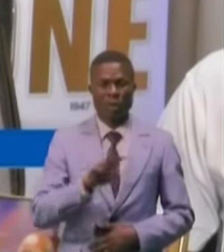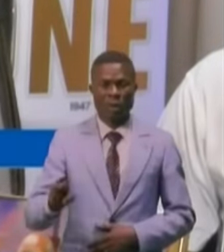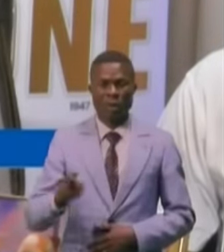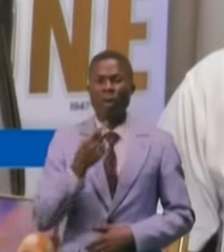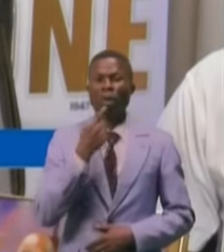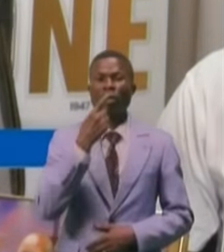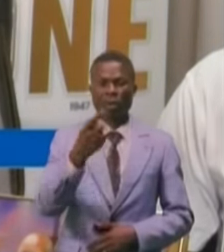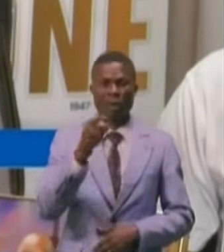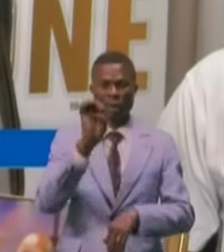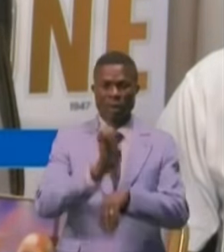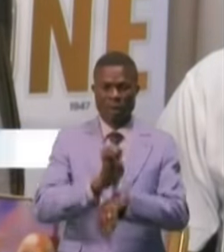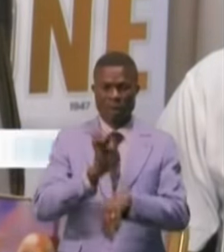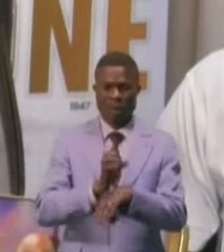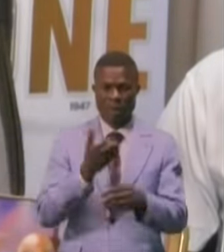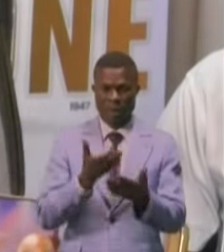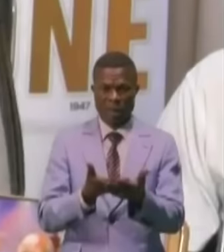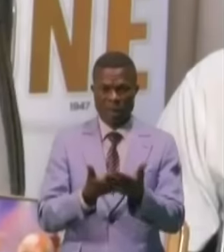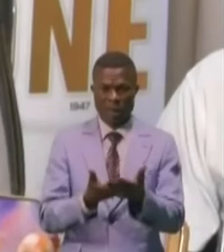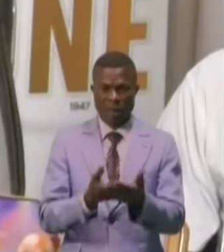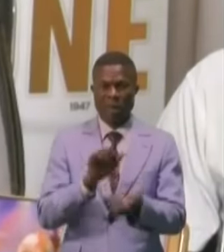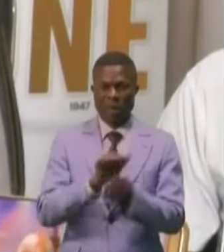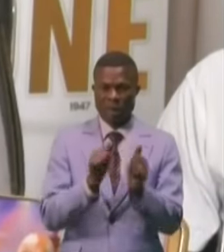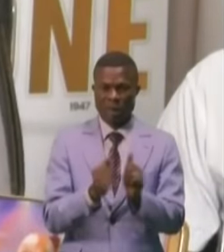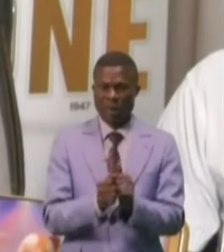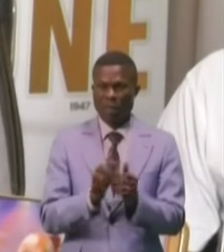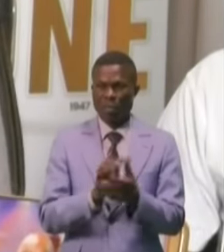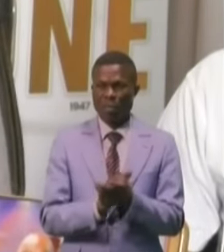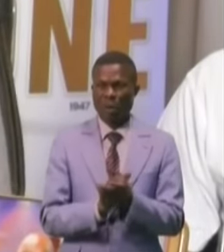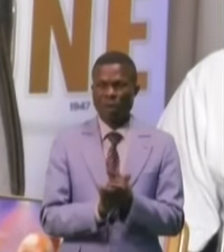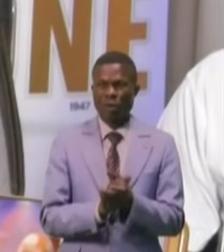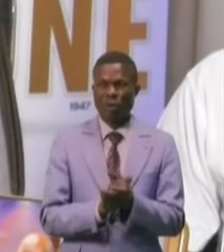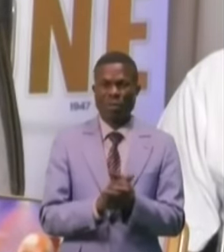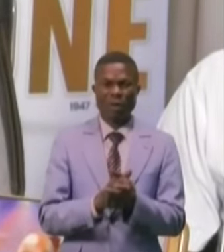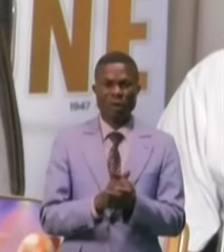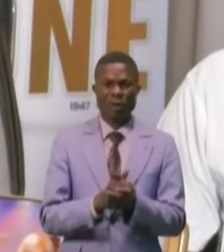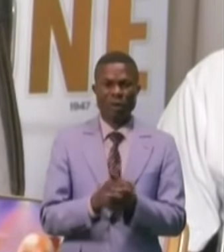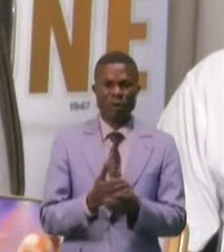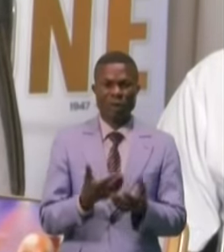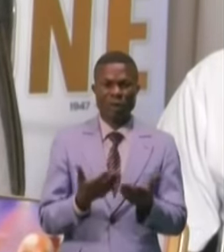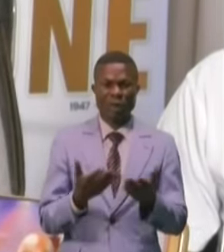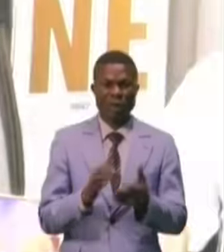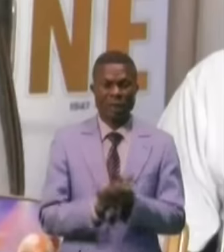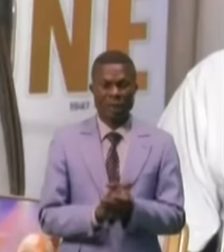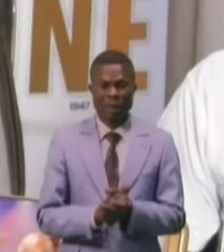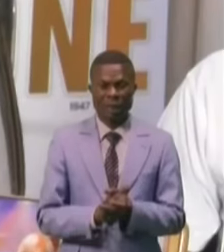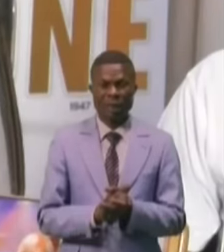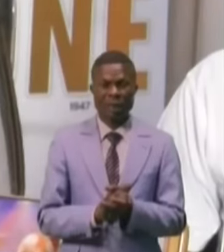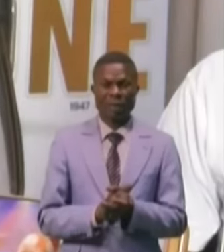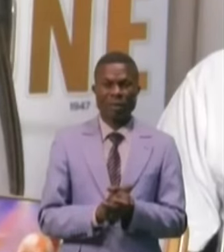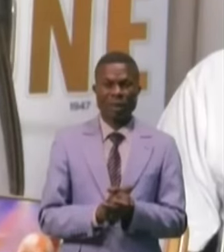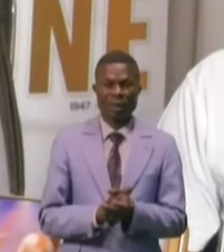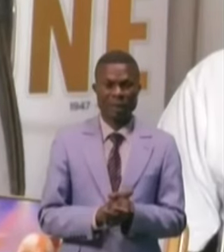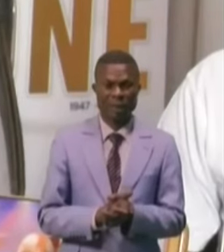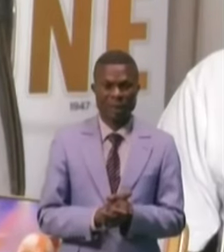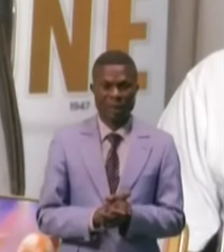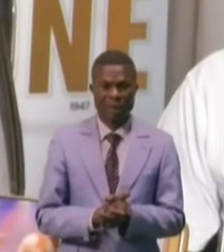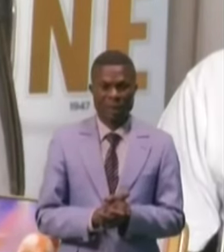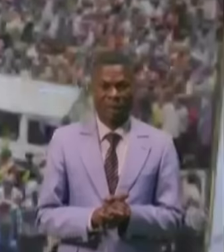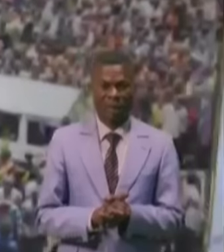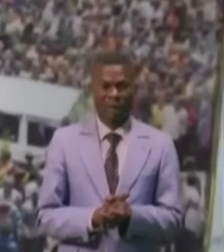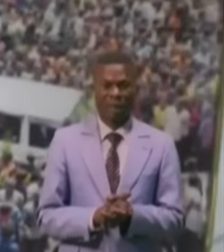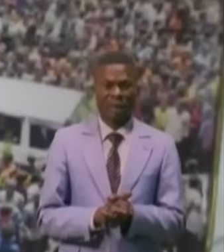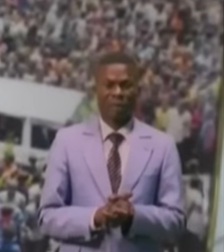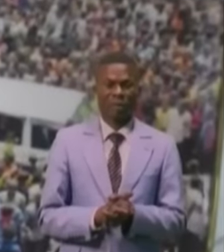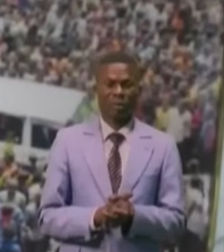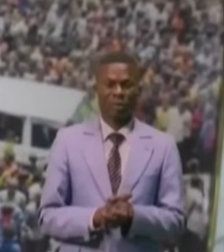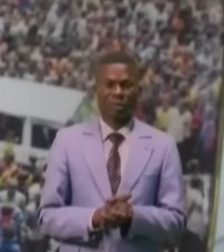à l'église et plus tard aux médias que Dieu lui avait dit qu'il avait atteint la perfection et qu'il était sans péché.